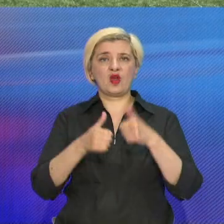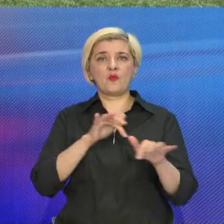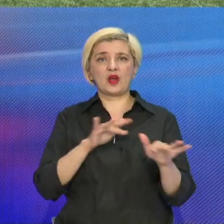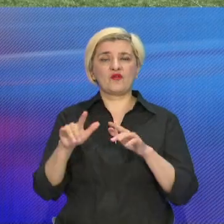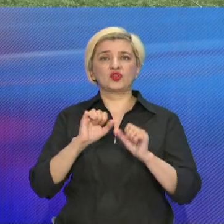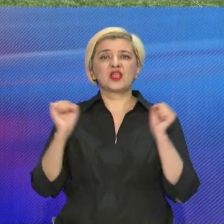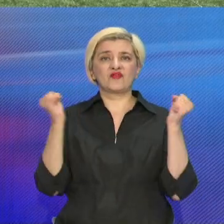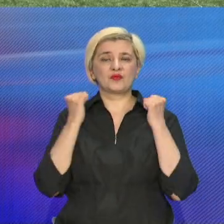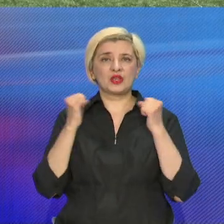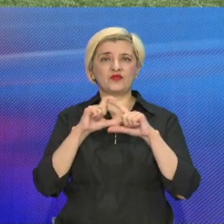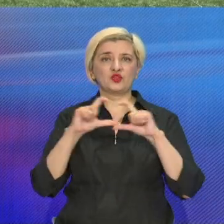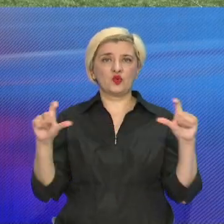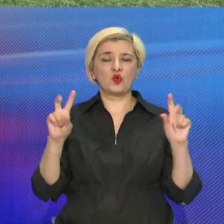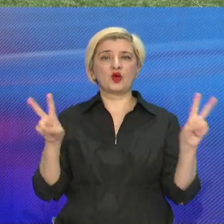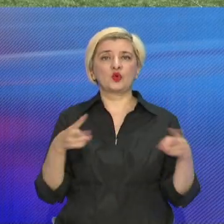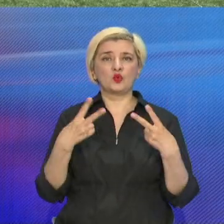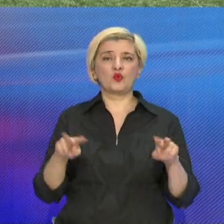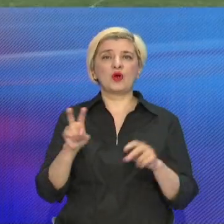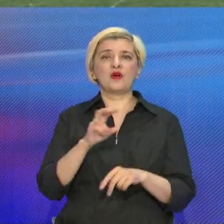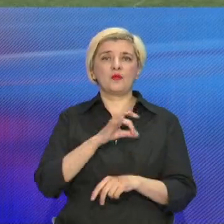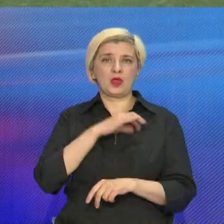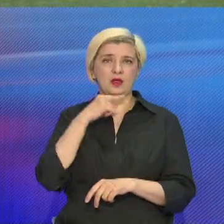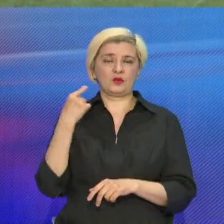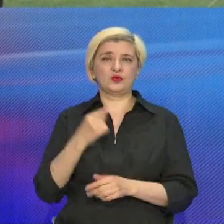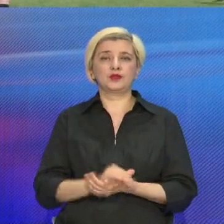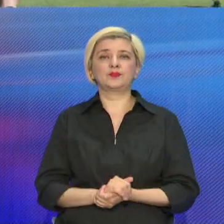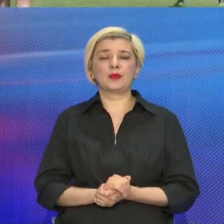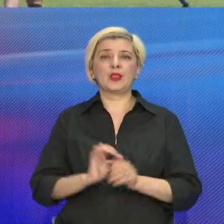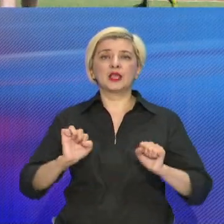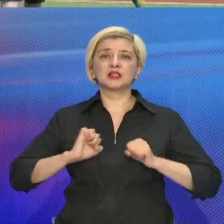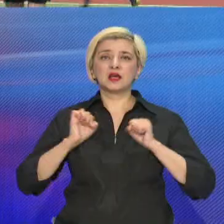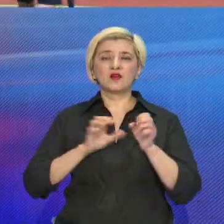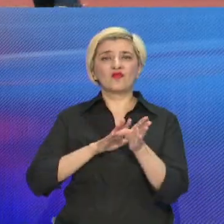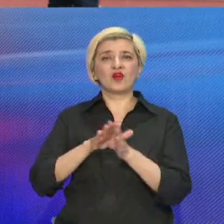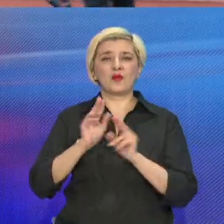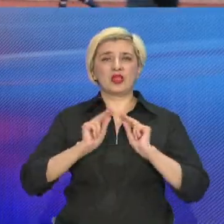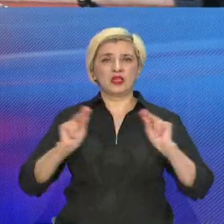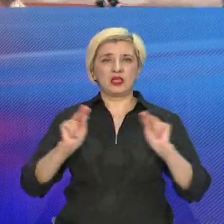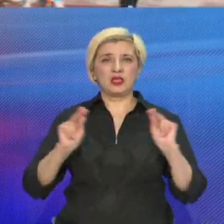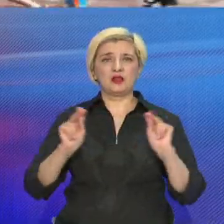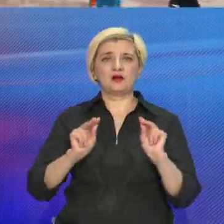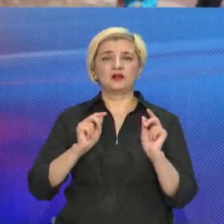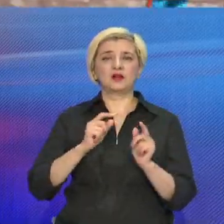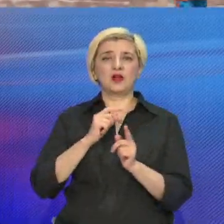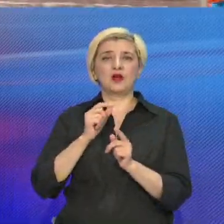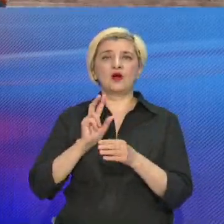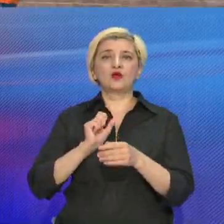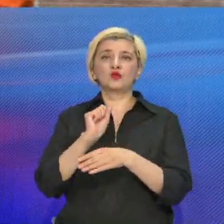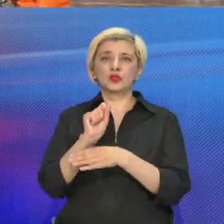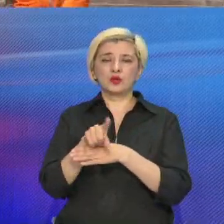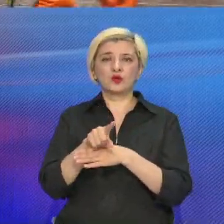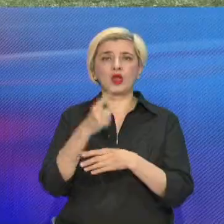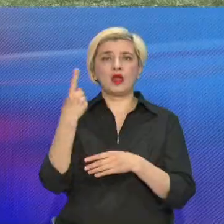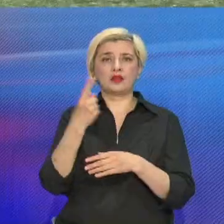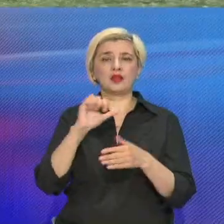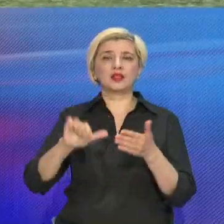спортивных школах и клубах нашей Республики Беларусь, и не только. Старанность у выполнении тренерской установки – одна из главных рыс команды Гродненского